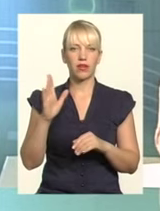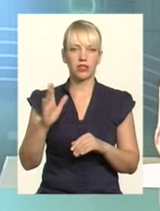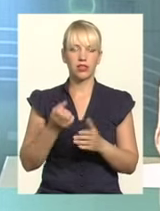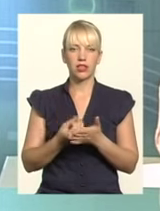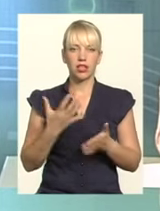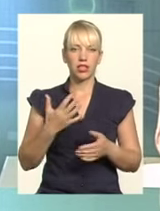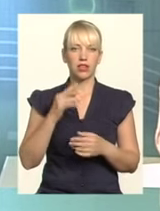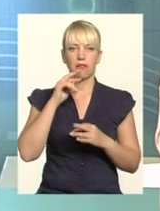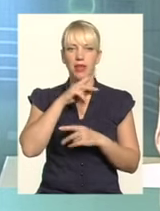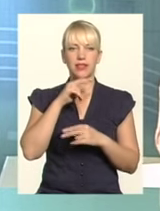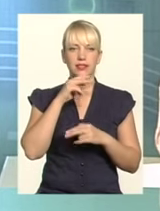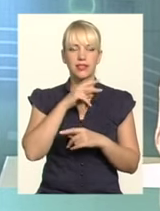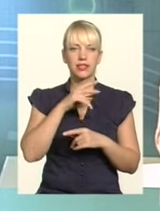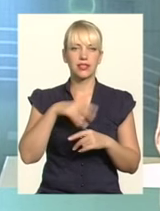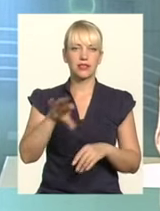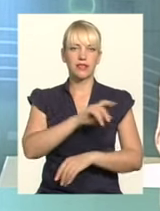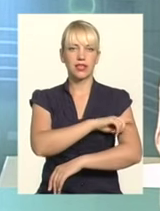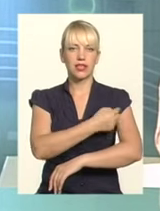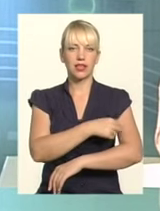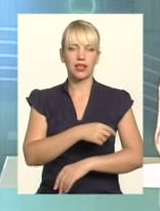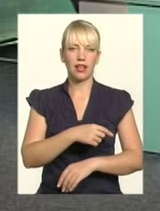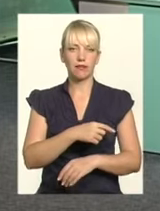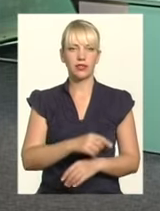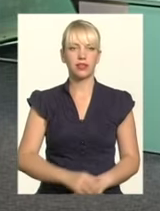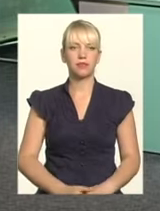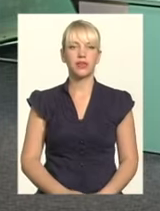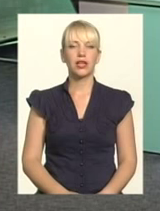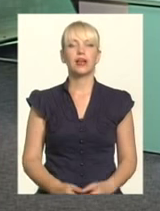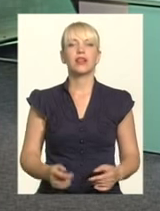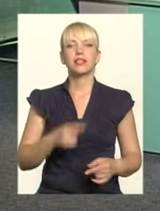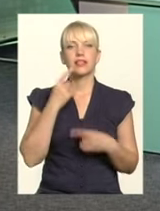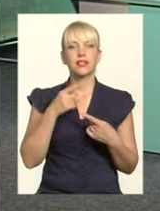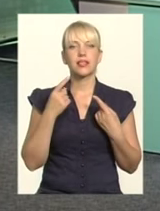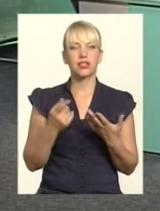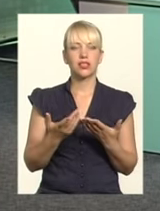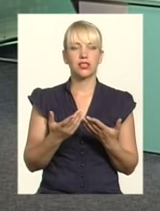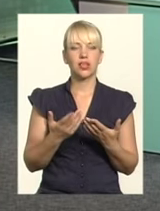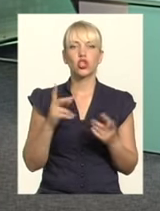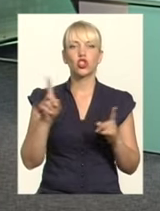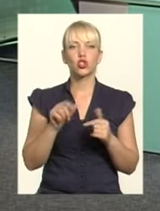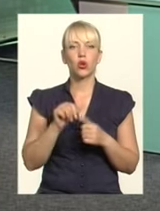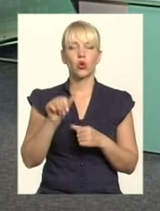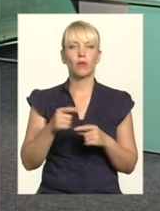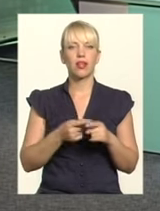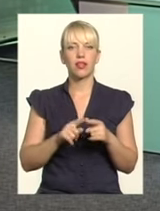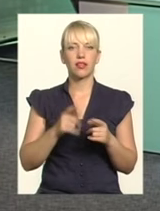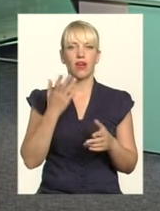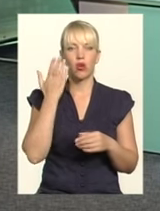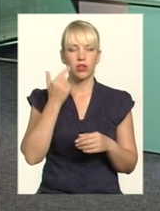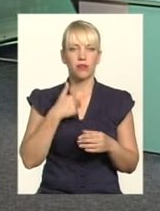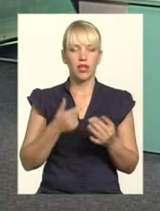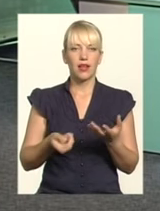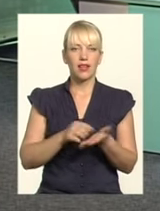дорогие медицинские все эти самые документы. Скажите, что кроме этого, мне субсидия, когда